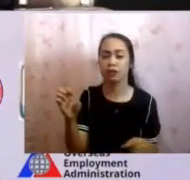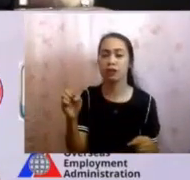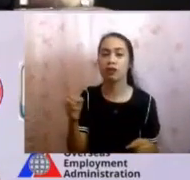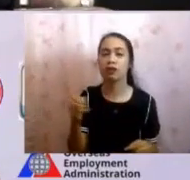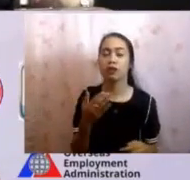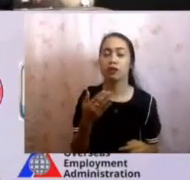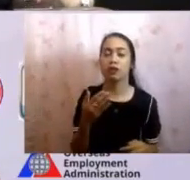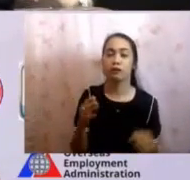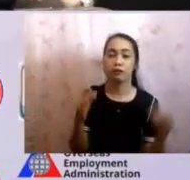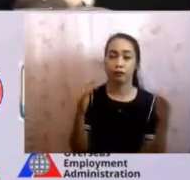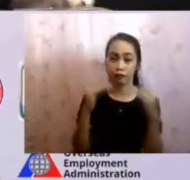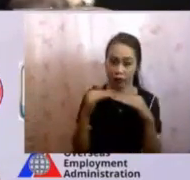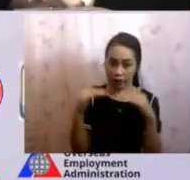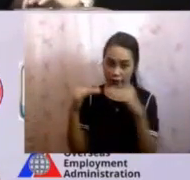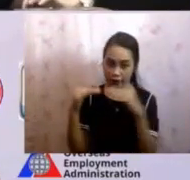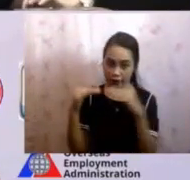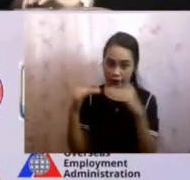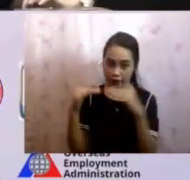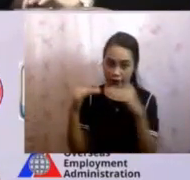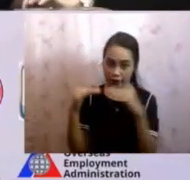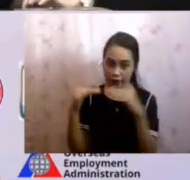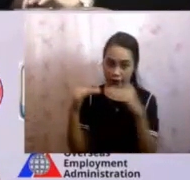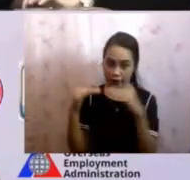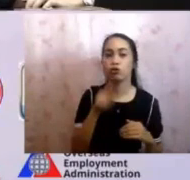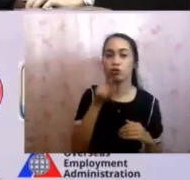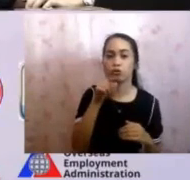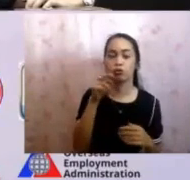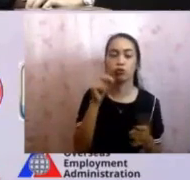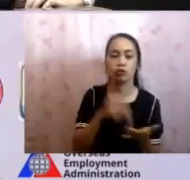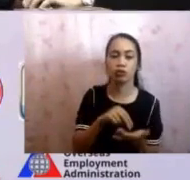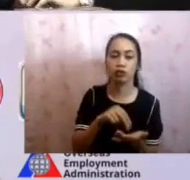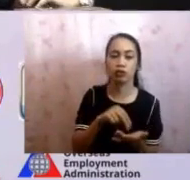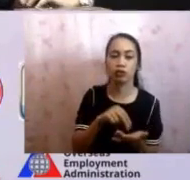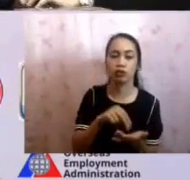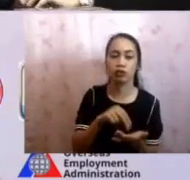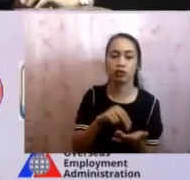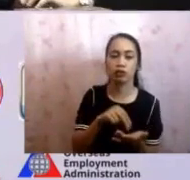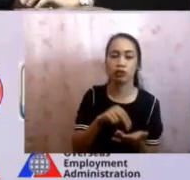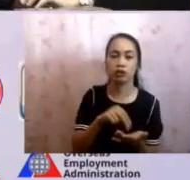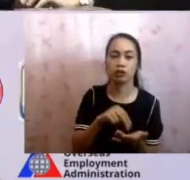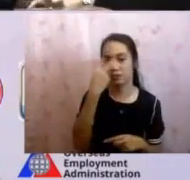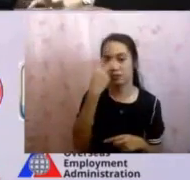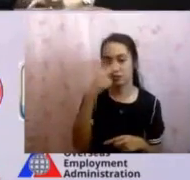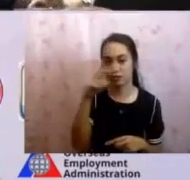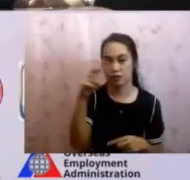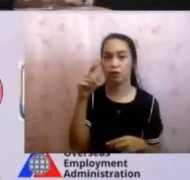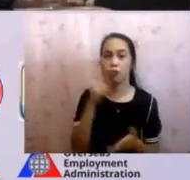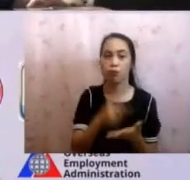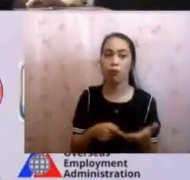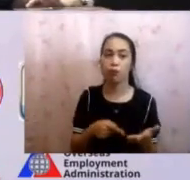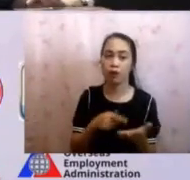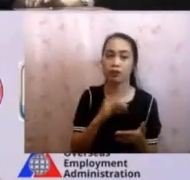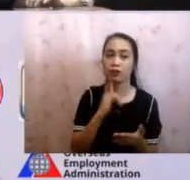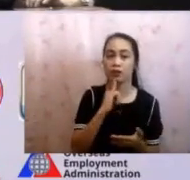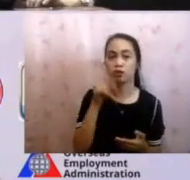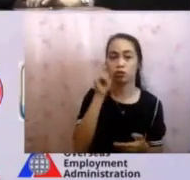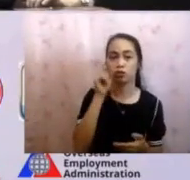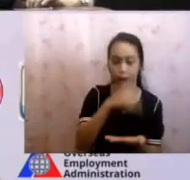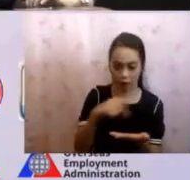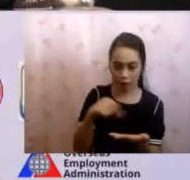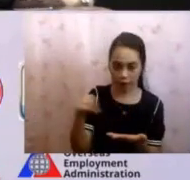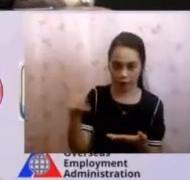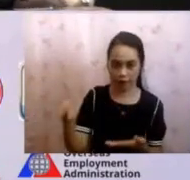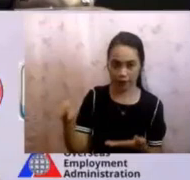ra ba ka nga sa Gilay-on or unsa ba. And then of course, the office environment. So, mas maayo siguro